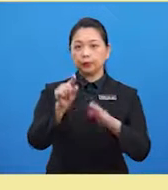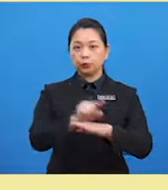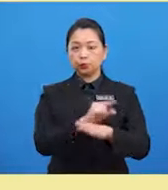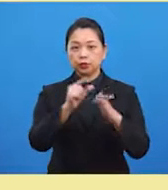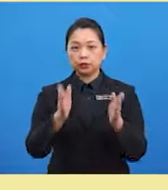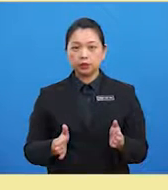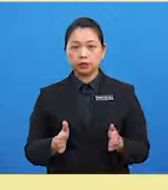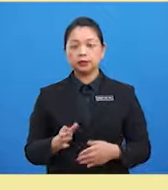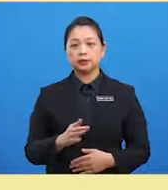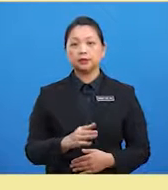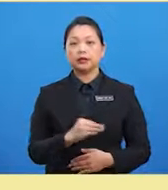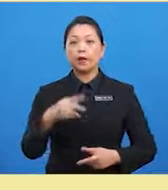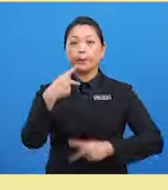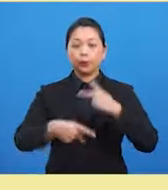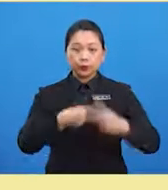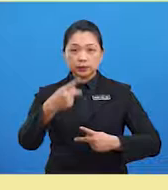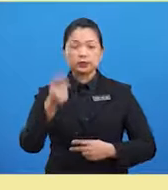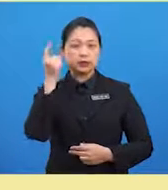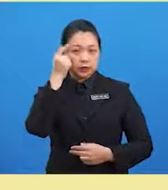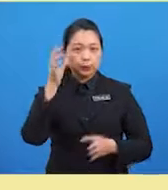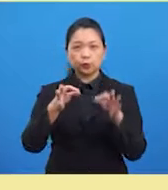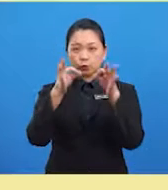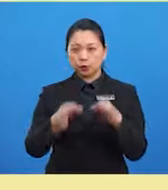keputusan pembelian pengguna.